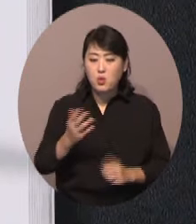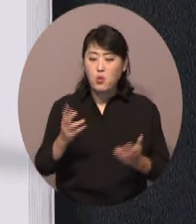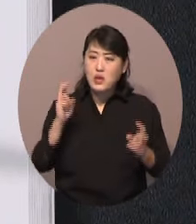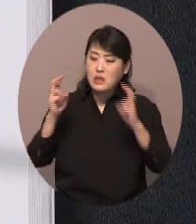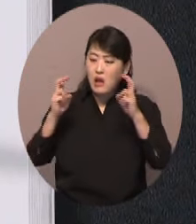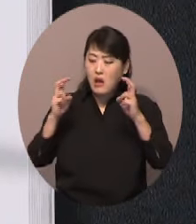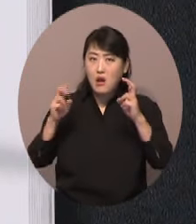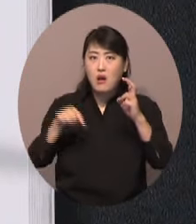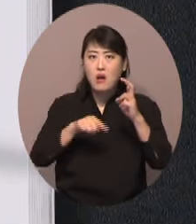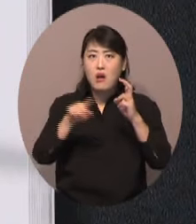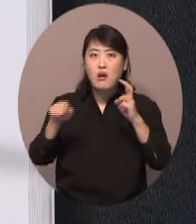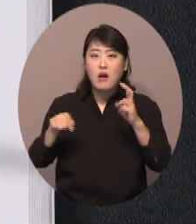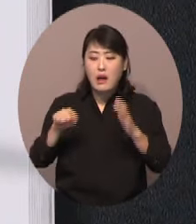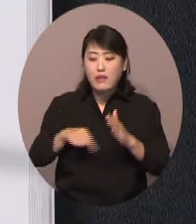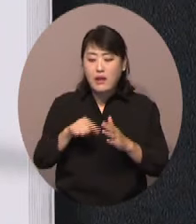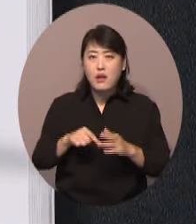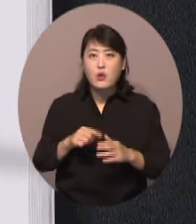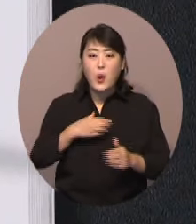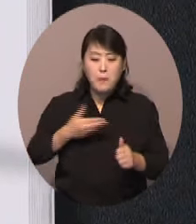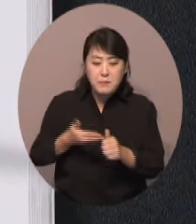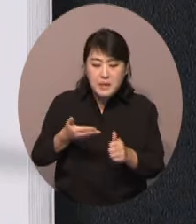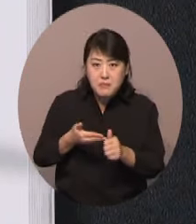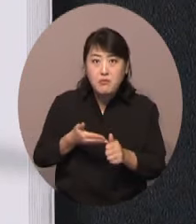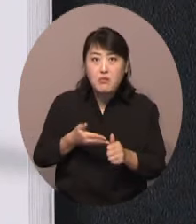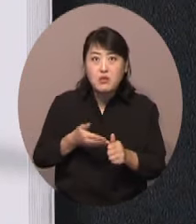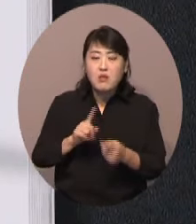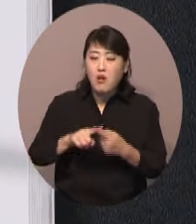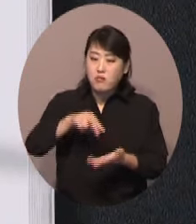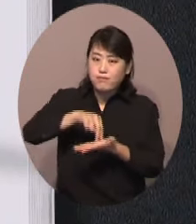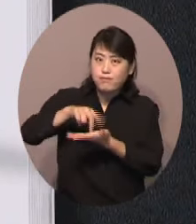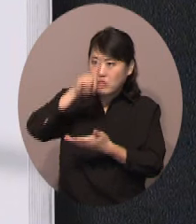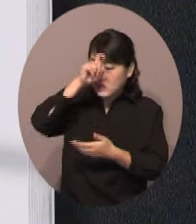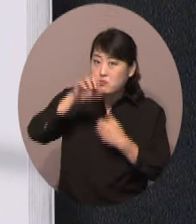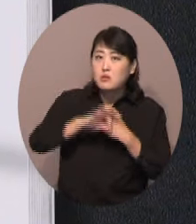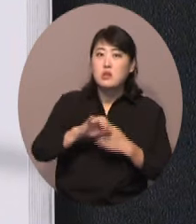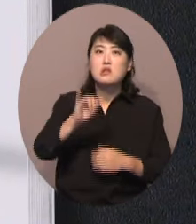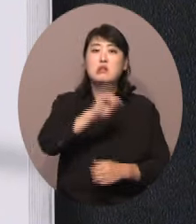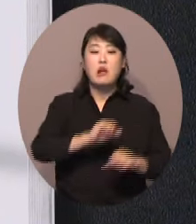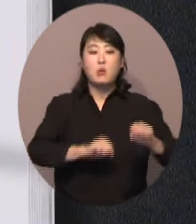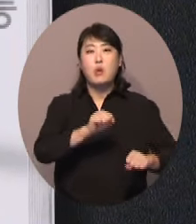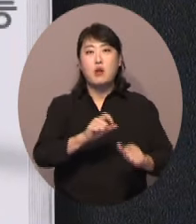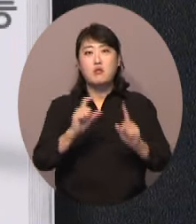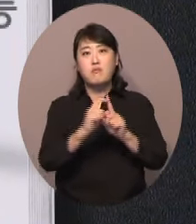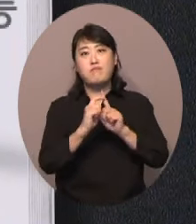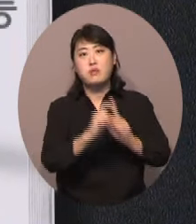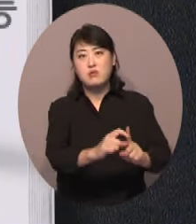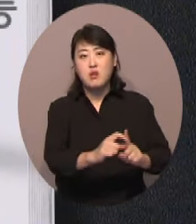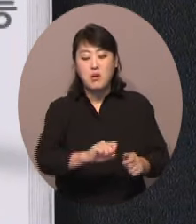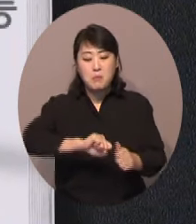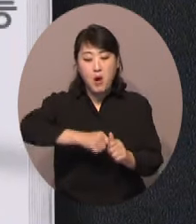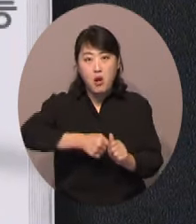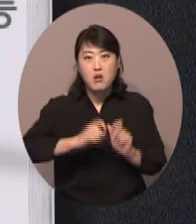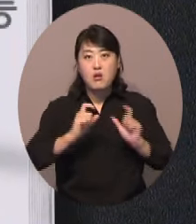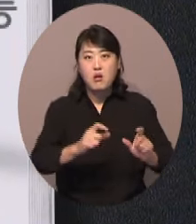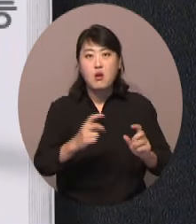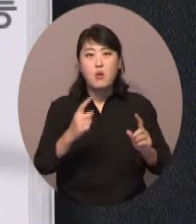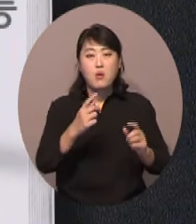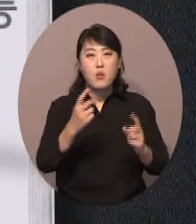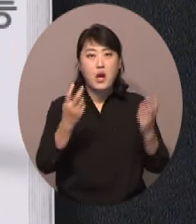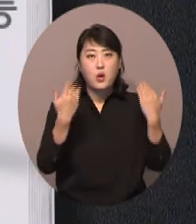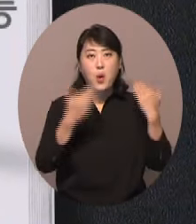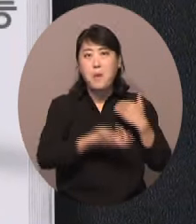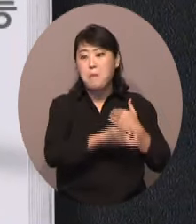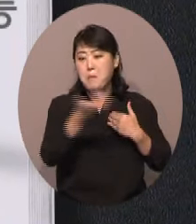괴롭힘이라고 주장하는 행위를 의질 규정하고 의질 행위를 한 교직원 등에 대해 징계와 근무지 변경 등